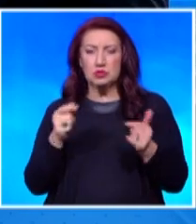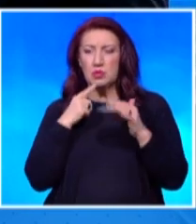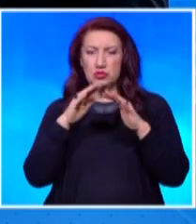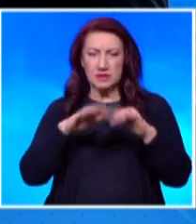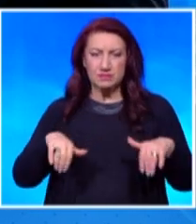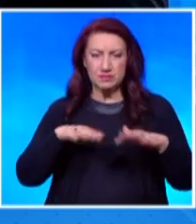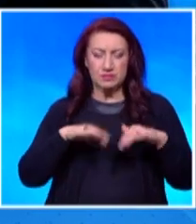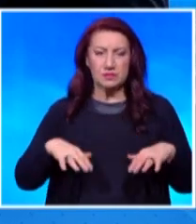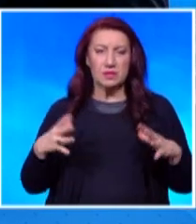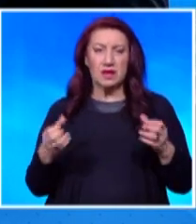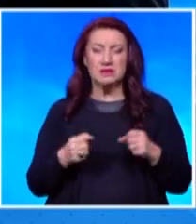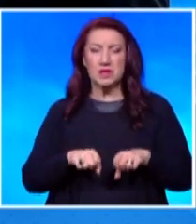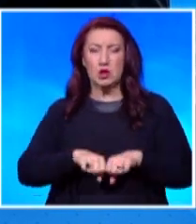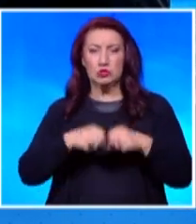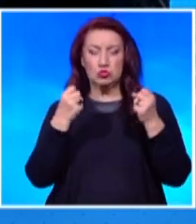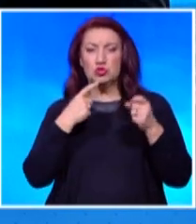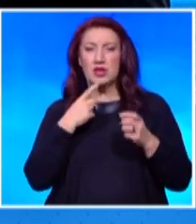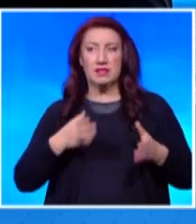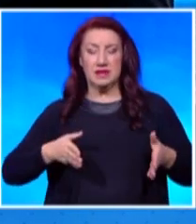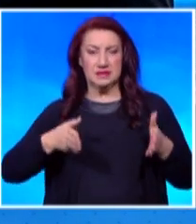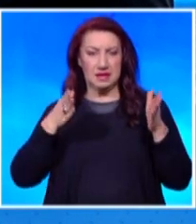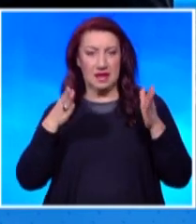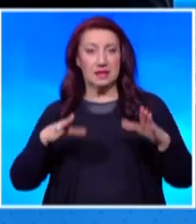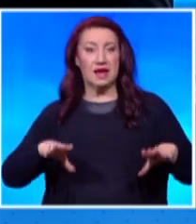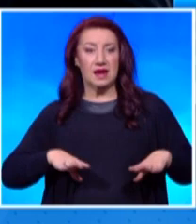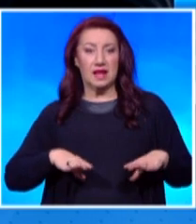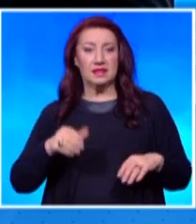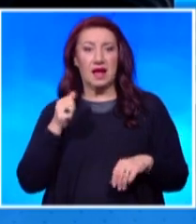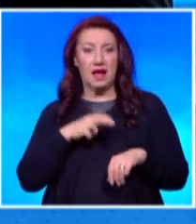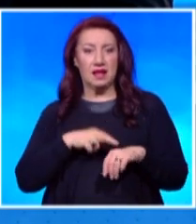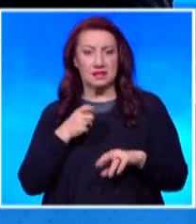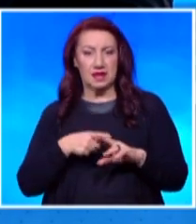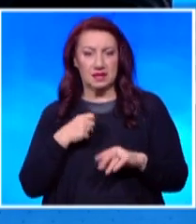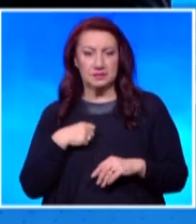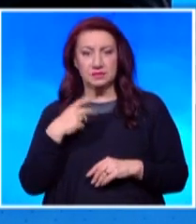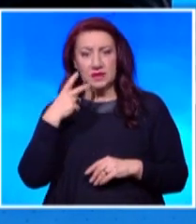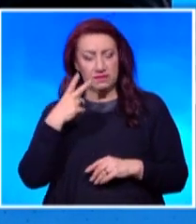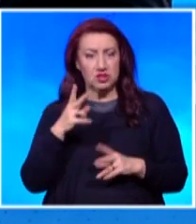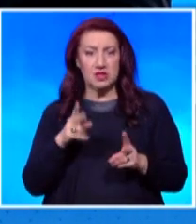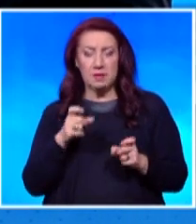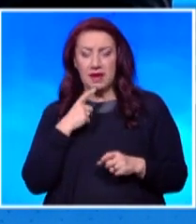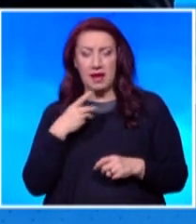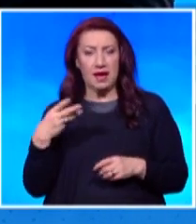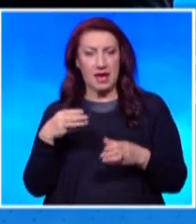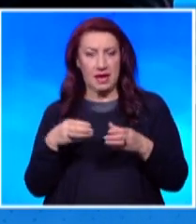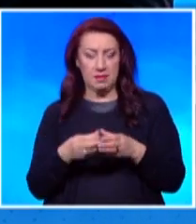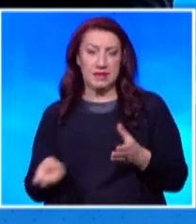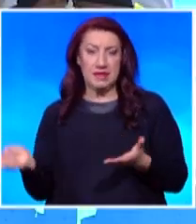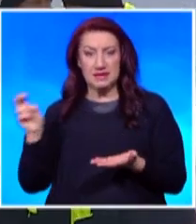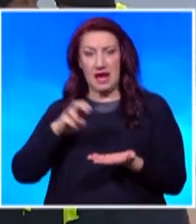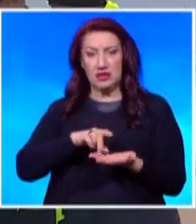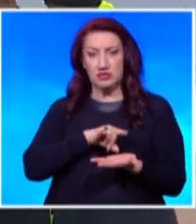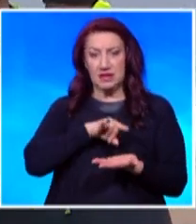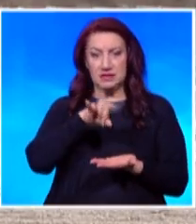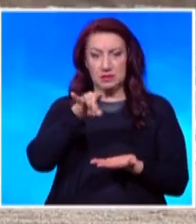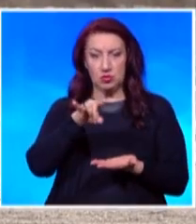в разрушена сграда в самия град Адана. Сега виждаме кадри от това как потеглят екипите малко по-рано днес. Сега